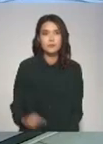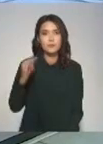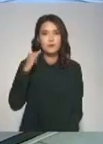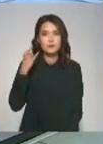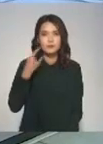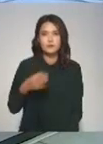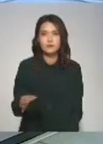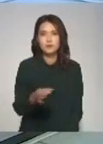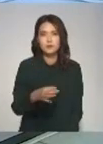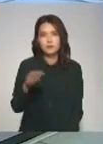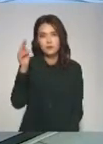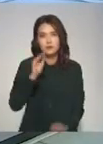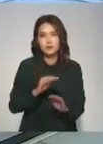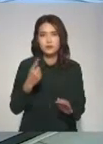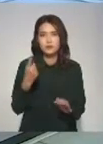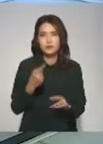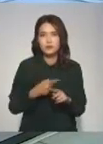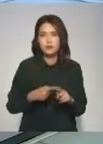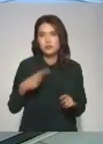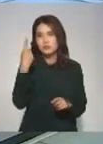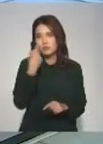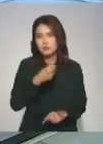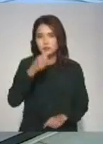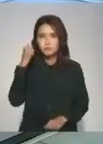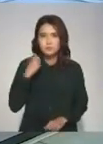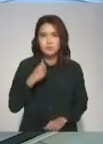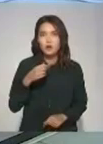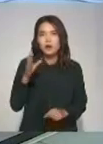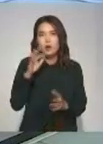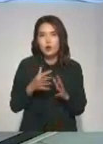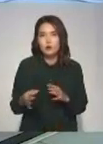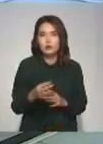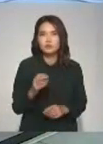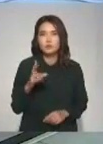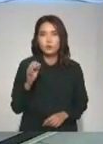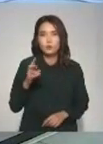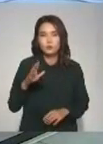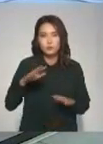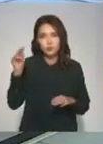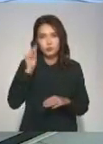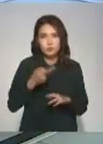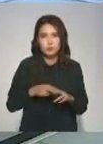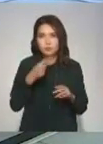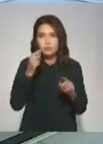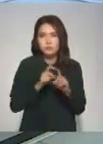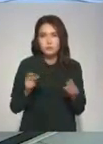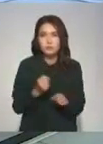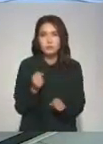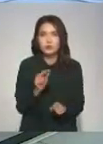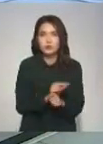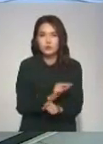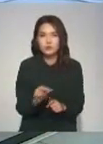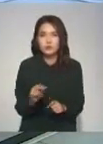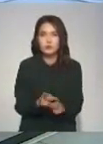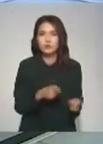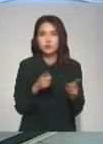Павлодар облысында оқушылар бір жарым айдан бері ауылдық клубта оқып жатыр. Бұған мектептегі күрделі жөндеу жұмыстарының